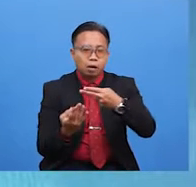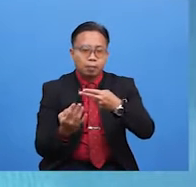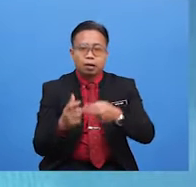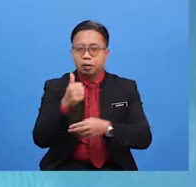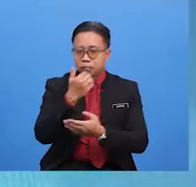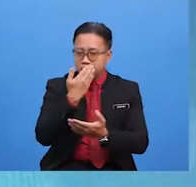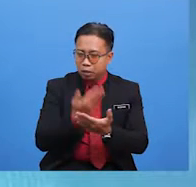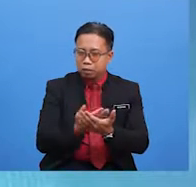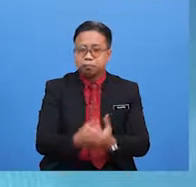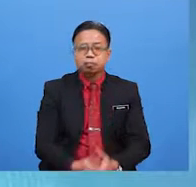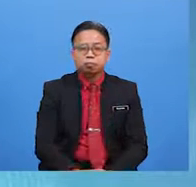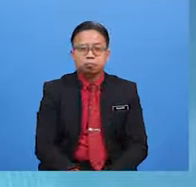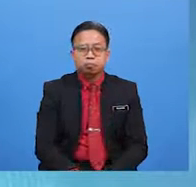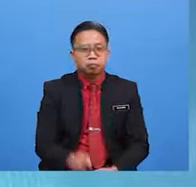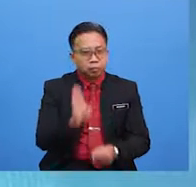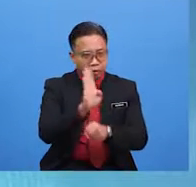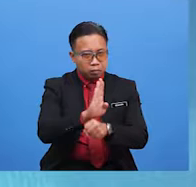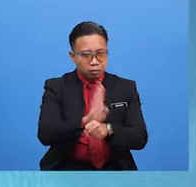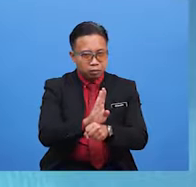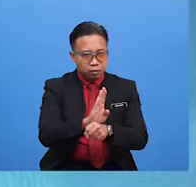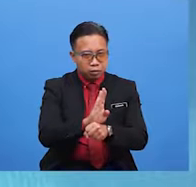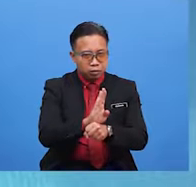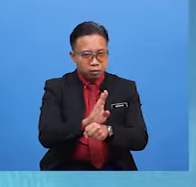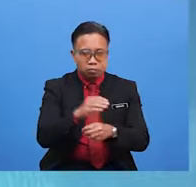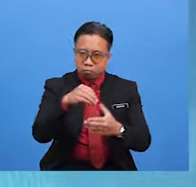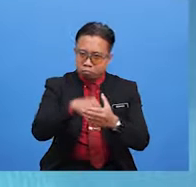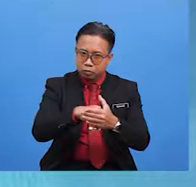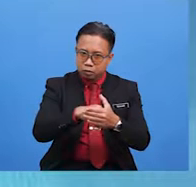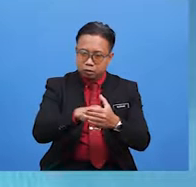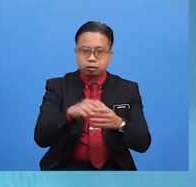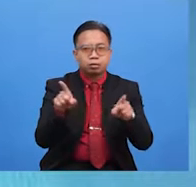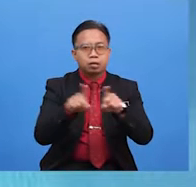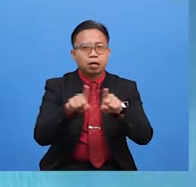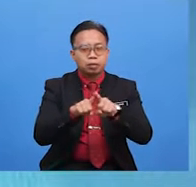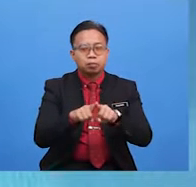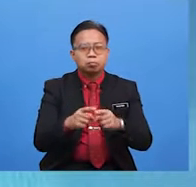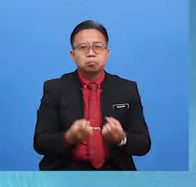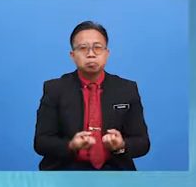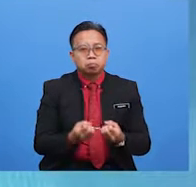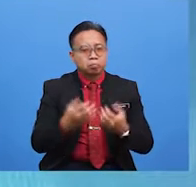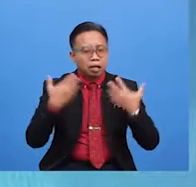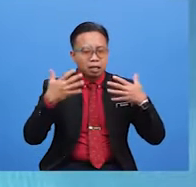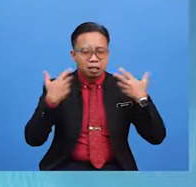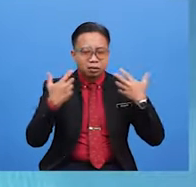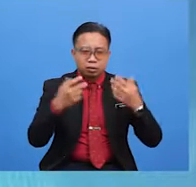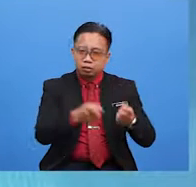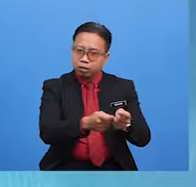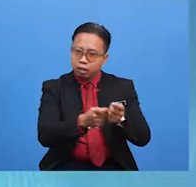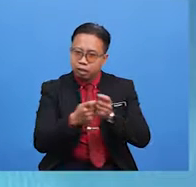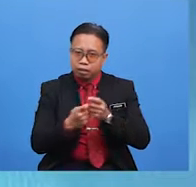Besi masih mempunyai komposisi kimia yang sama, cuma ia menjadi panas akibat pengirapan haba.